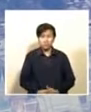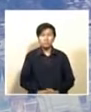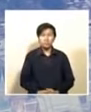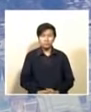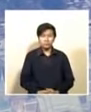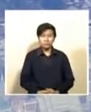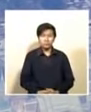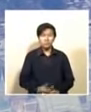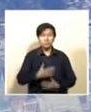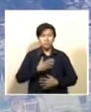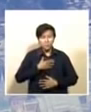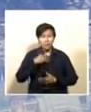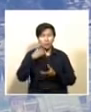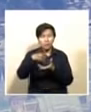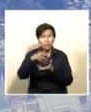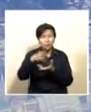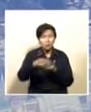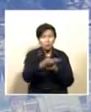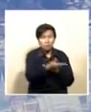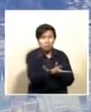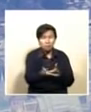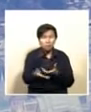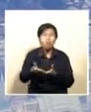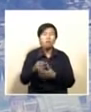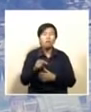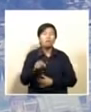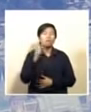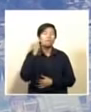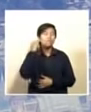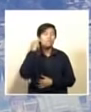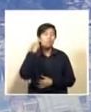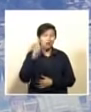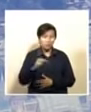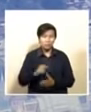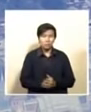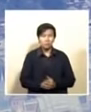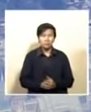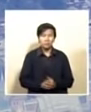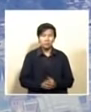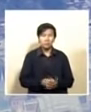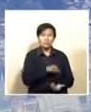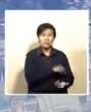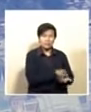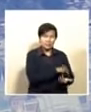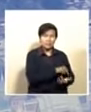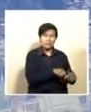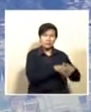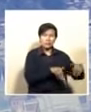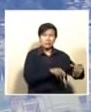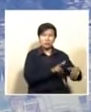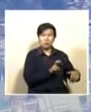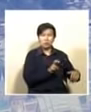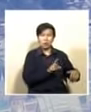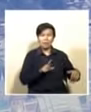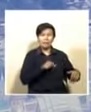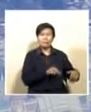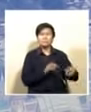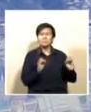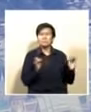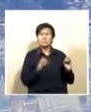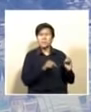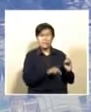พื่อจะให้ได้ทราบกันนะครับว่ากำลังการผลิตเนี่ยณวันนั้นเรามีอยู่ประมาณ36ล้านชิ้นต่อเ